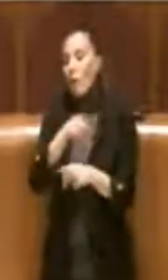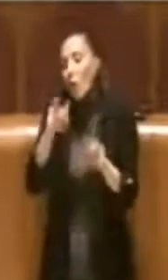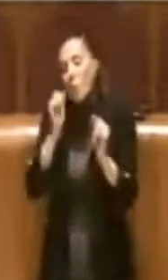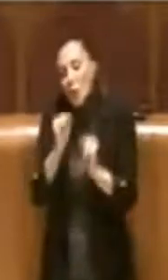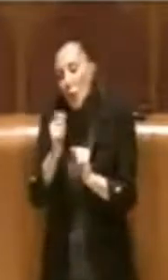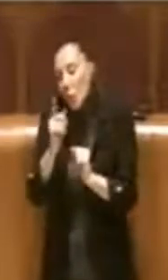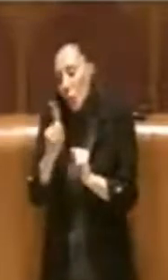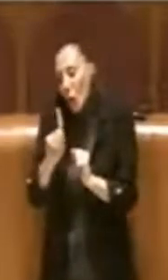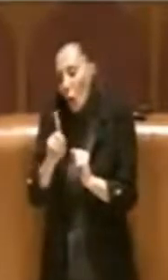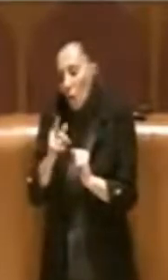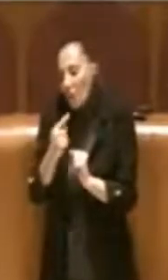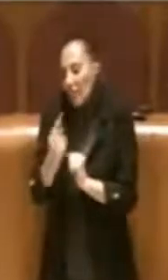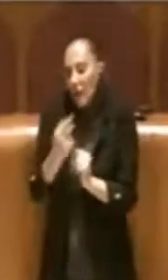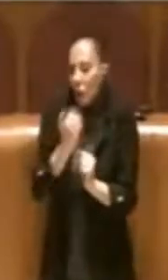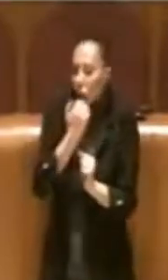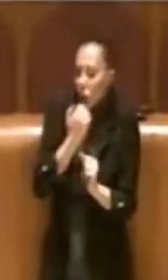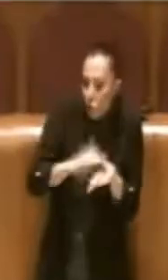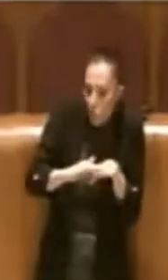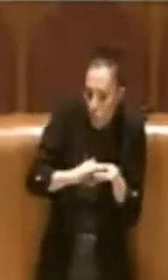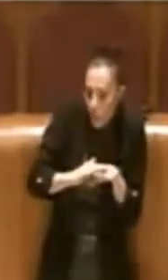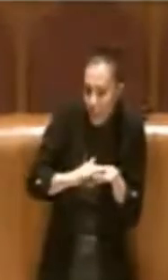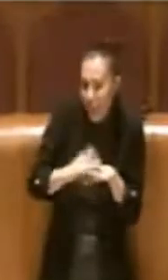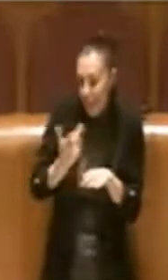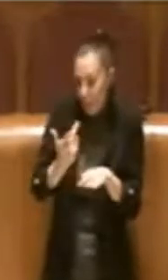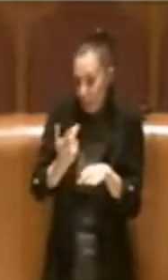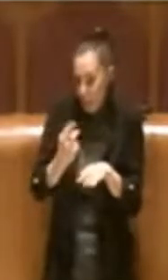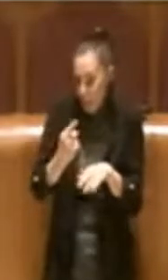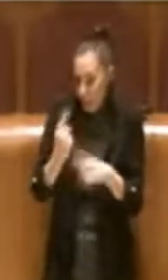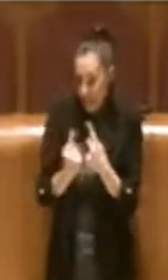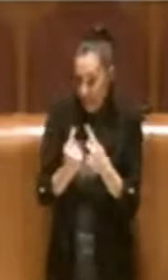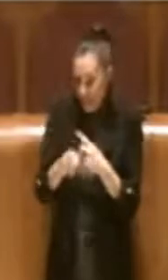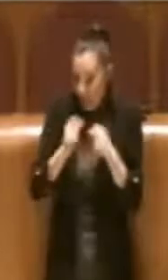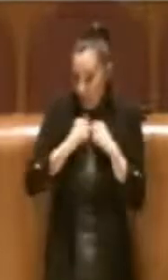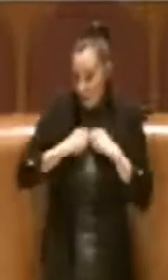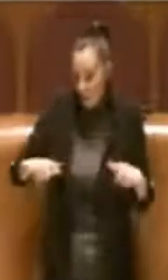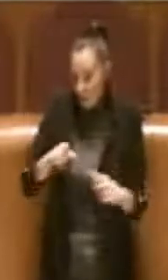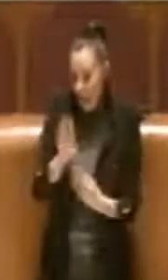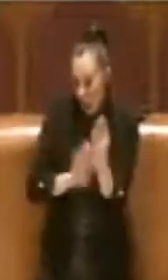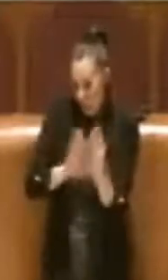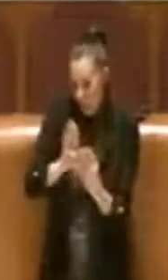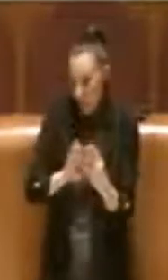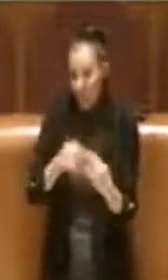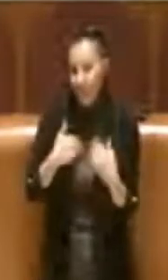sicuramente nei confronti della città sarebbe un gesto importante. Grazie.